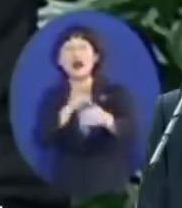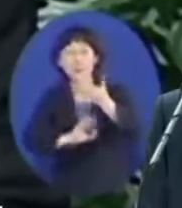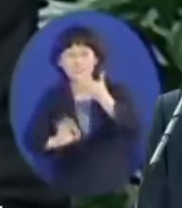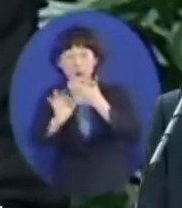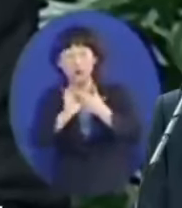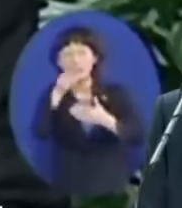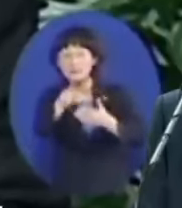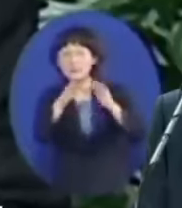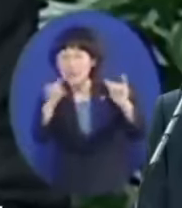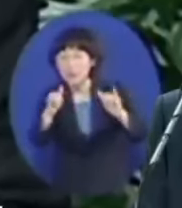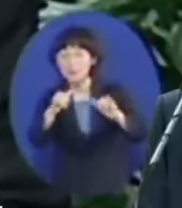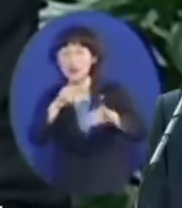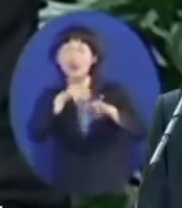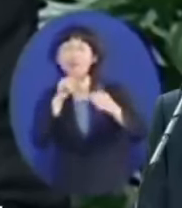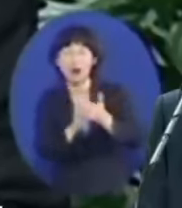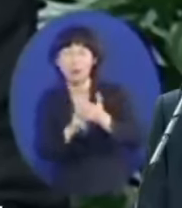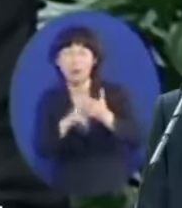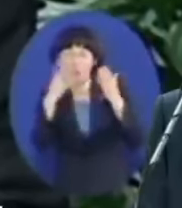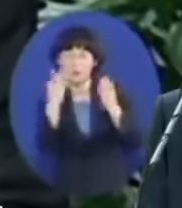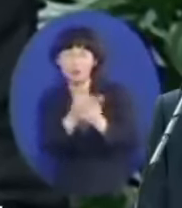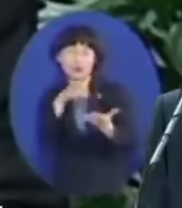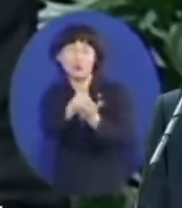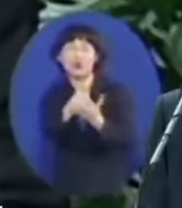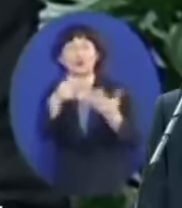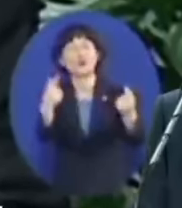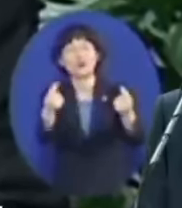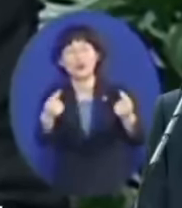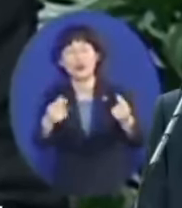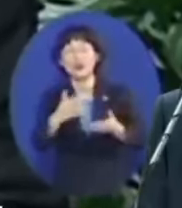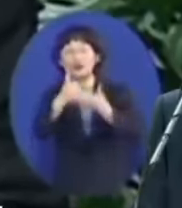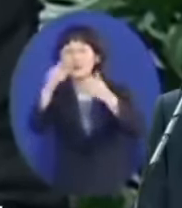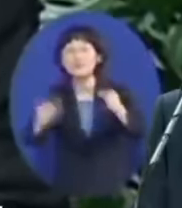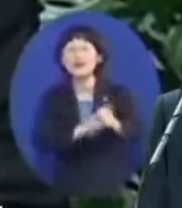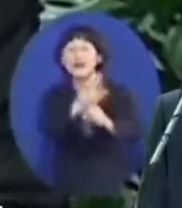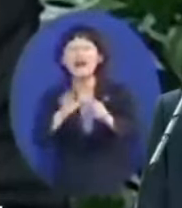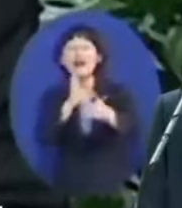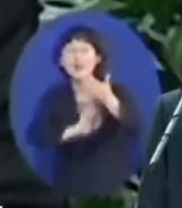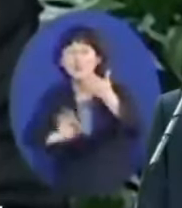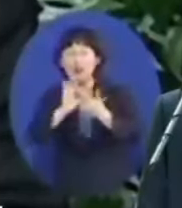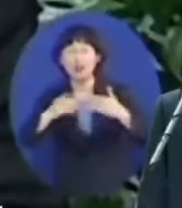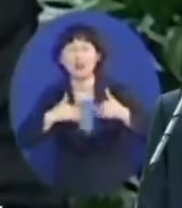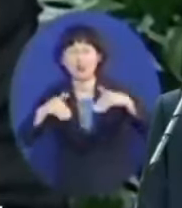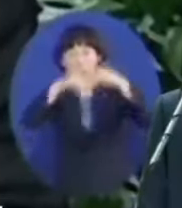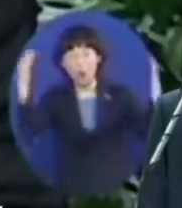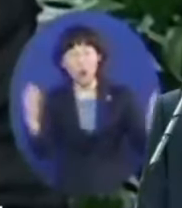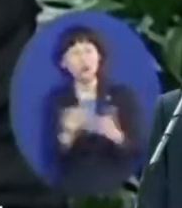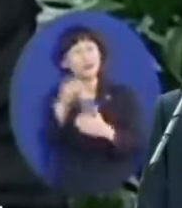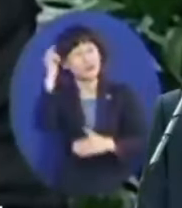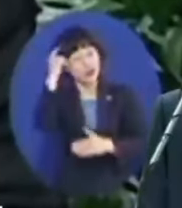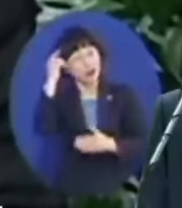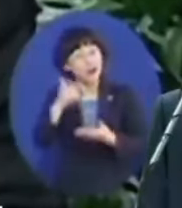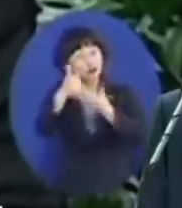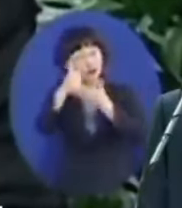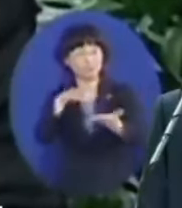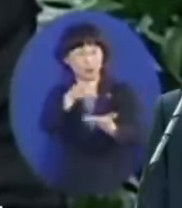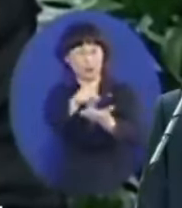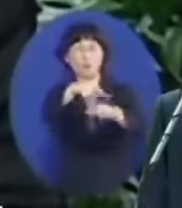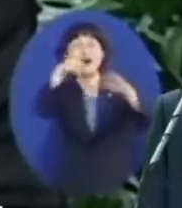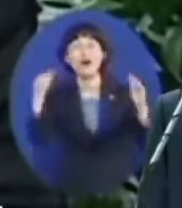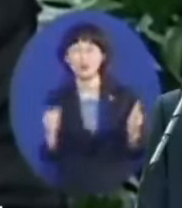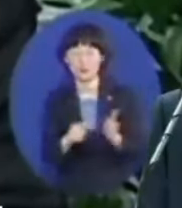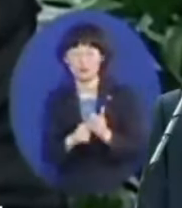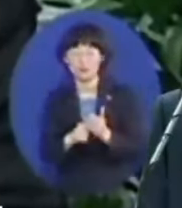그 사람이 내 마음 중심을 점령하는 것처럼 우리가 주님을 사랑하면 나의 모든 생각을 주님이 점령하고